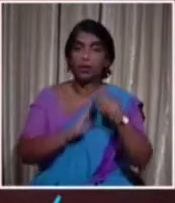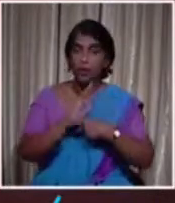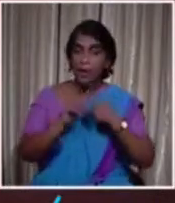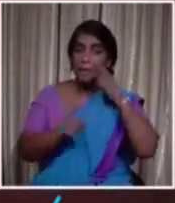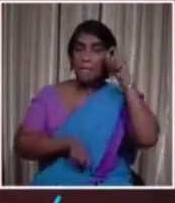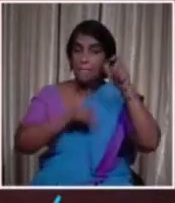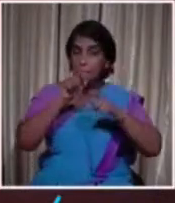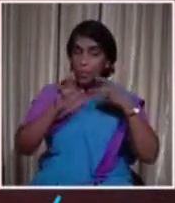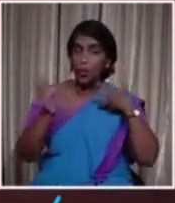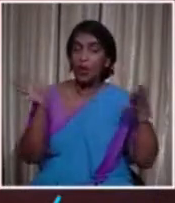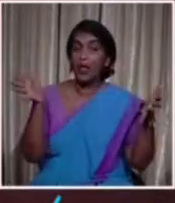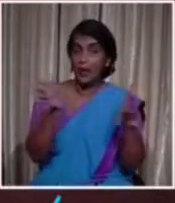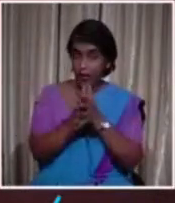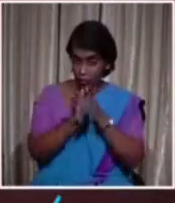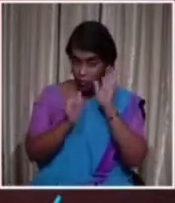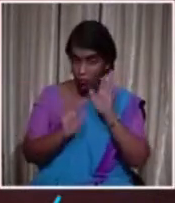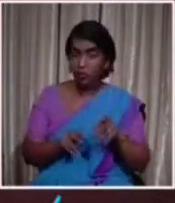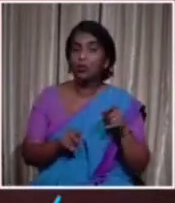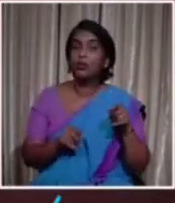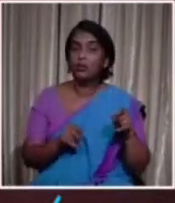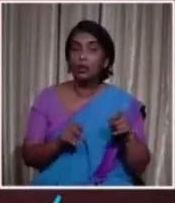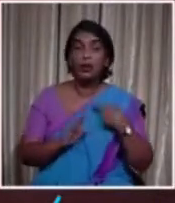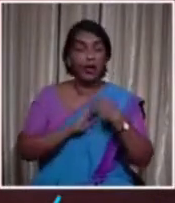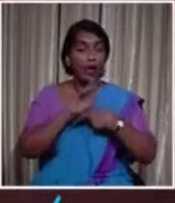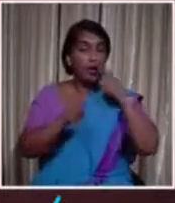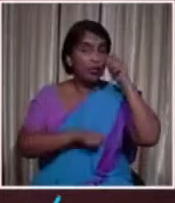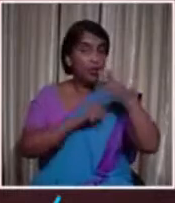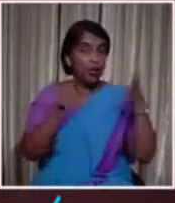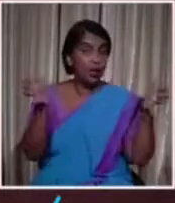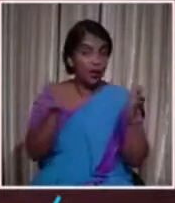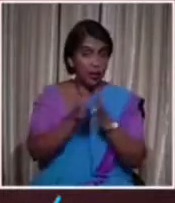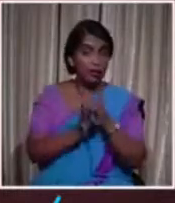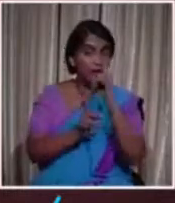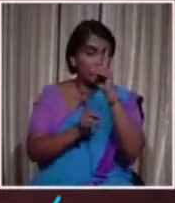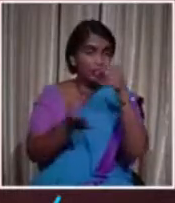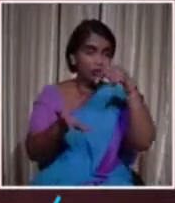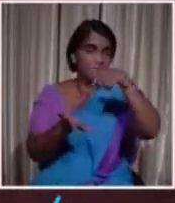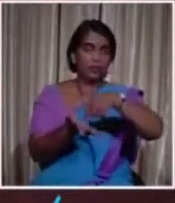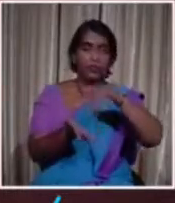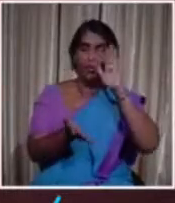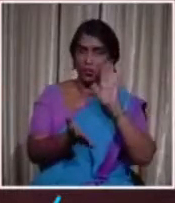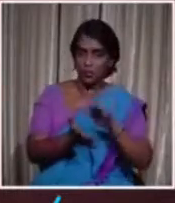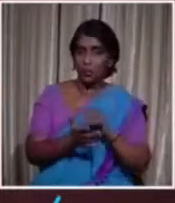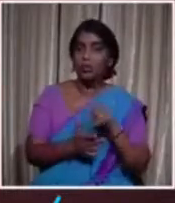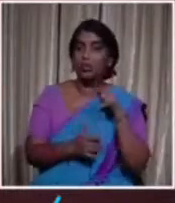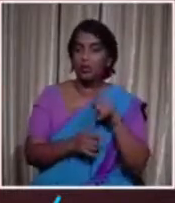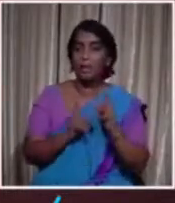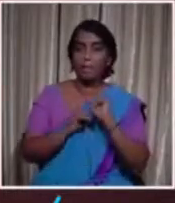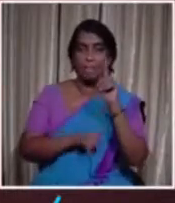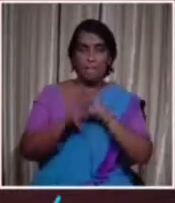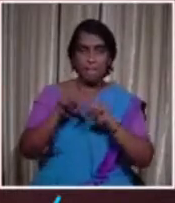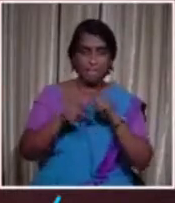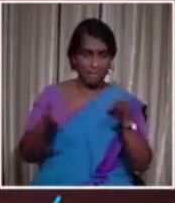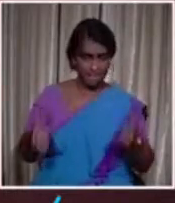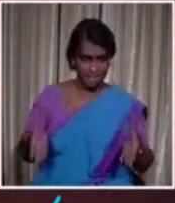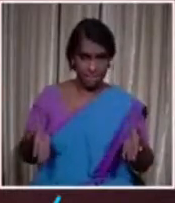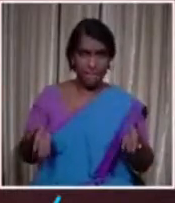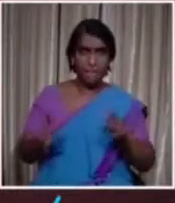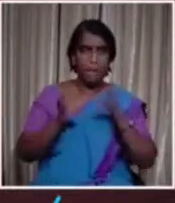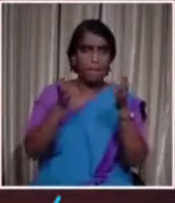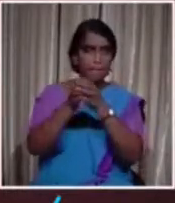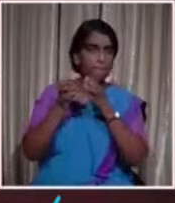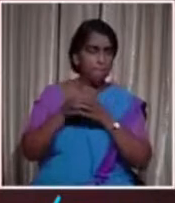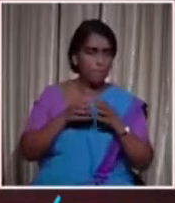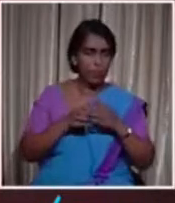මිනිසුන් එකතු කරන්න ඕන ඒ රටේ මිනිසුන් එකතු කරන්න පුළුවන් එක තනක් තියෙන්නට ඕන ඒක තමයි මේ පාර්ලිමේන්තුව සියලු පක්ෂ